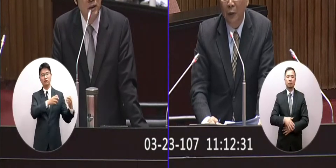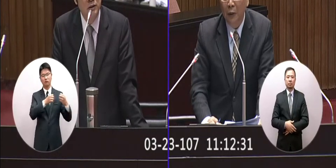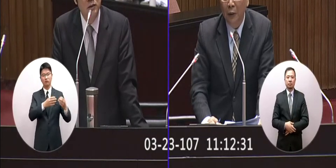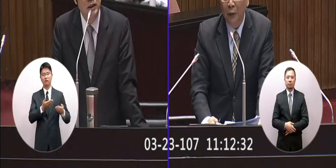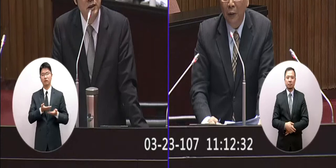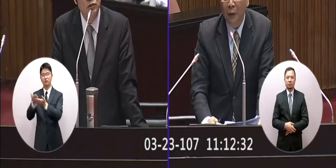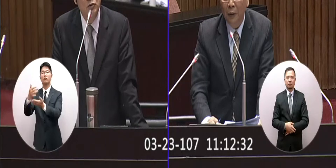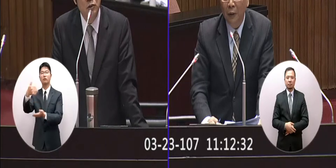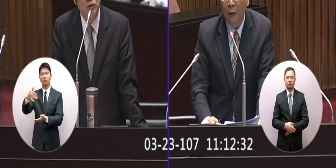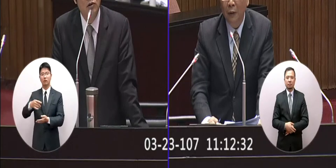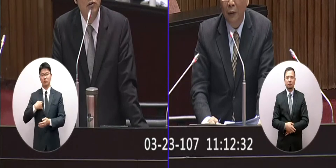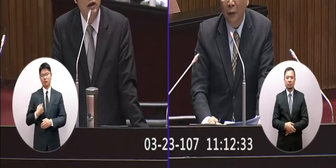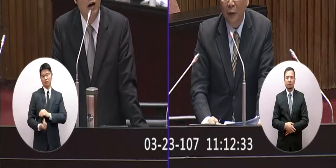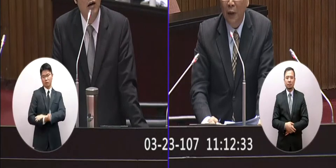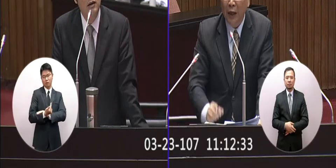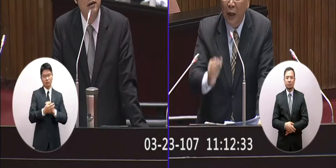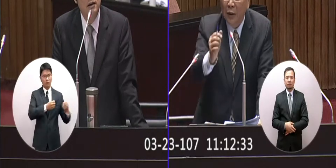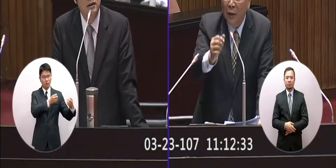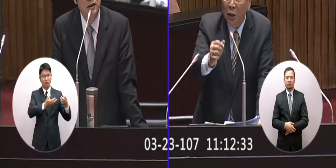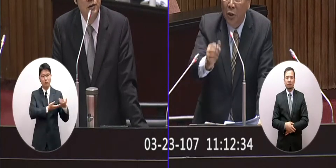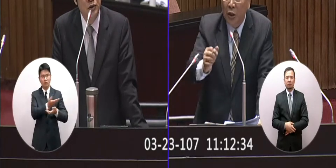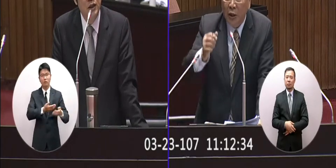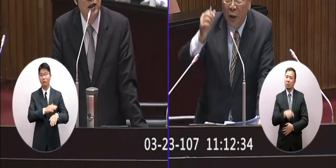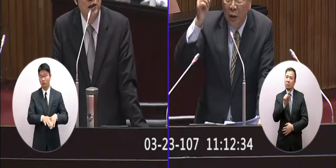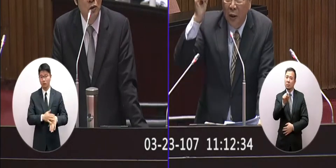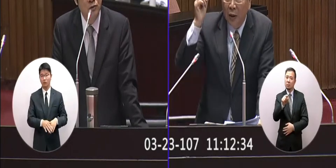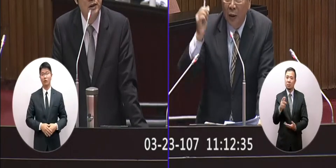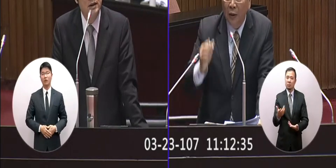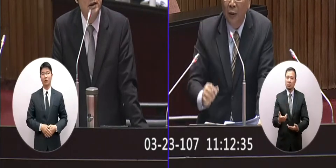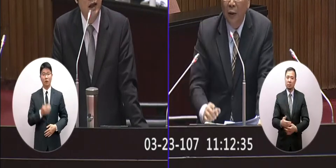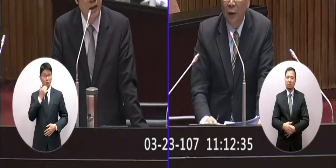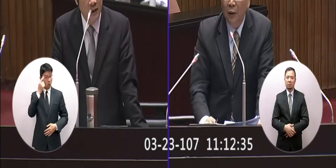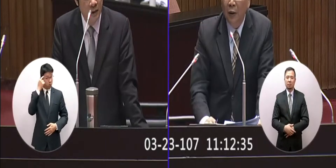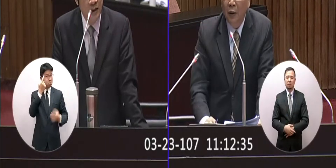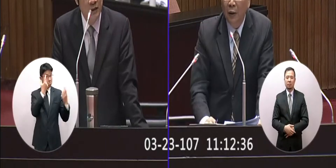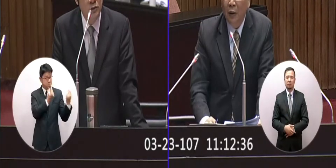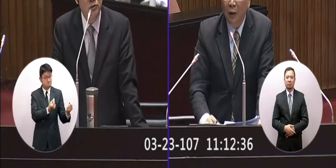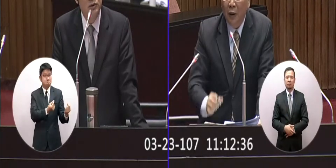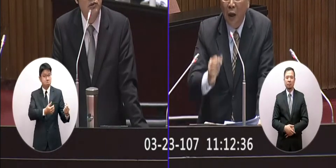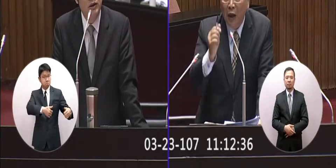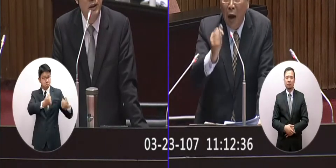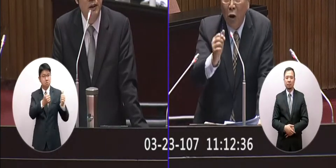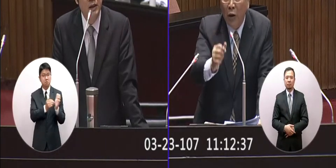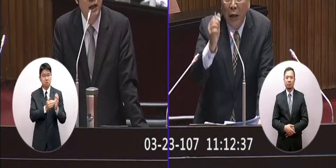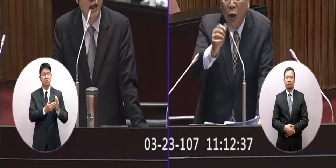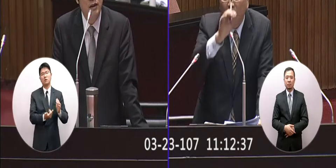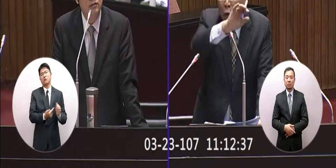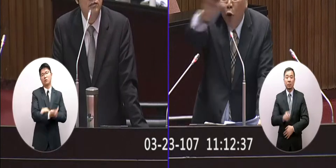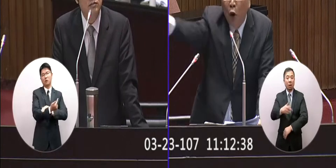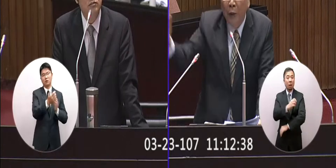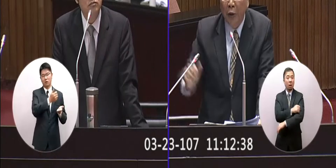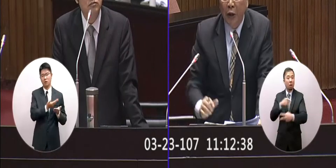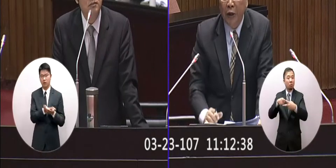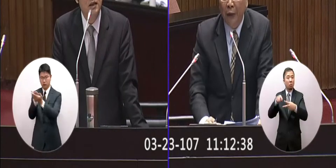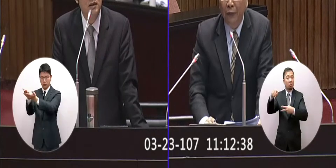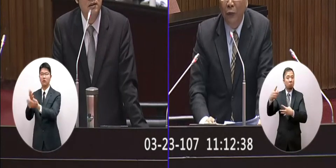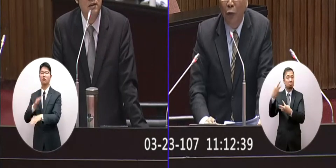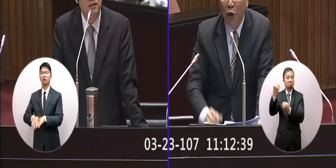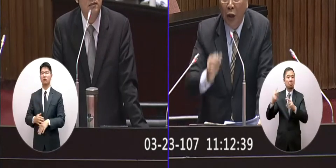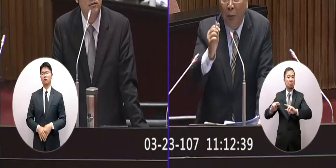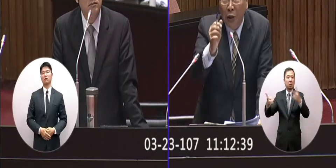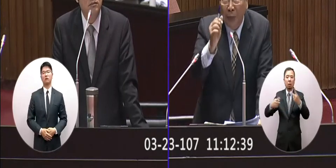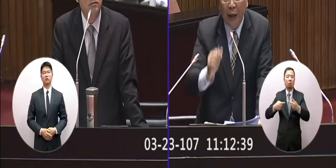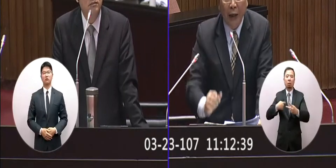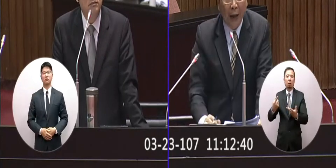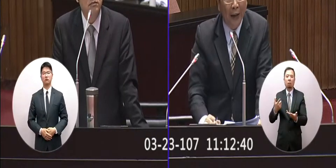那这个我们会尽速沟通、哦、 那你是不是 取得共识那也会尽速的送到立法院 你劳工哪时候改我都没有意见